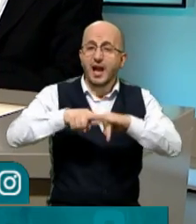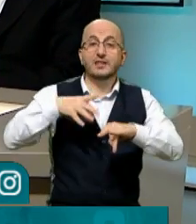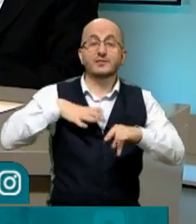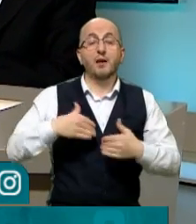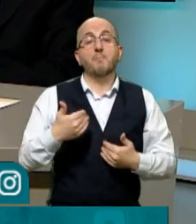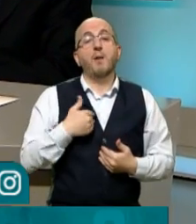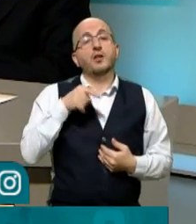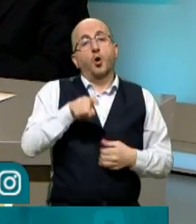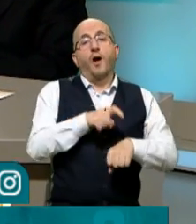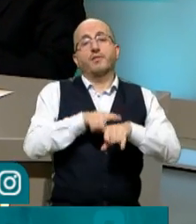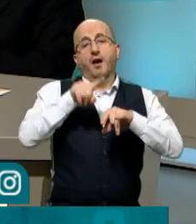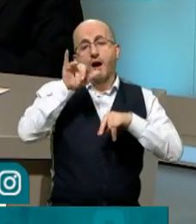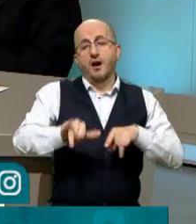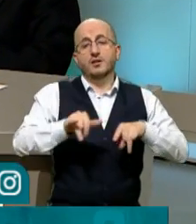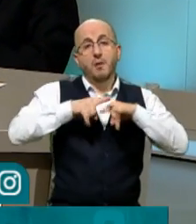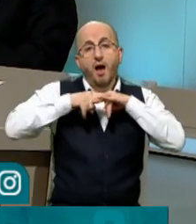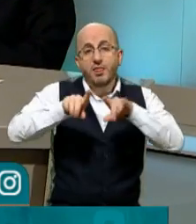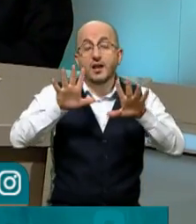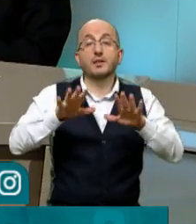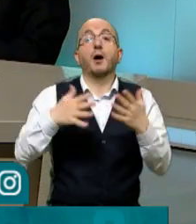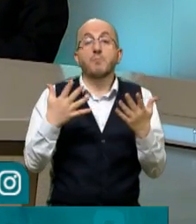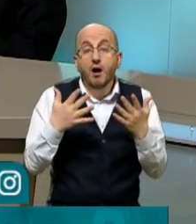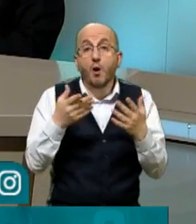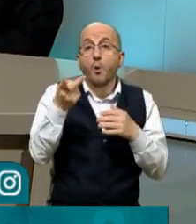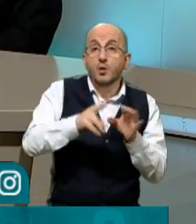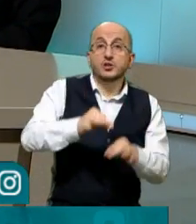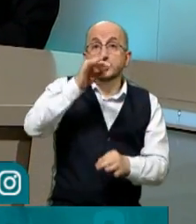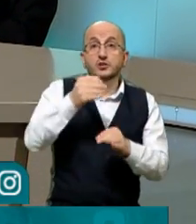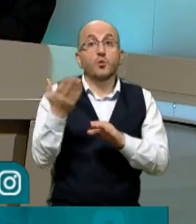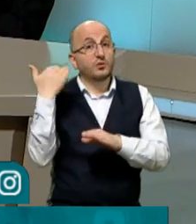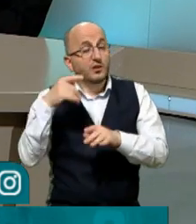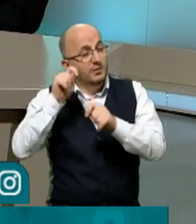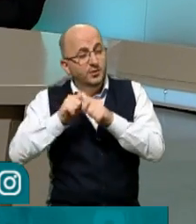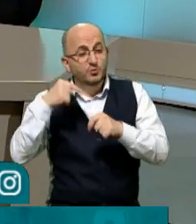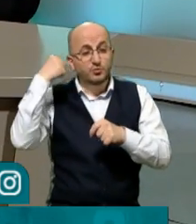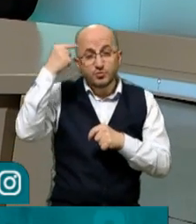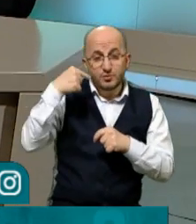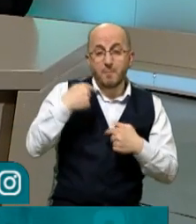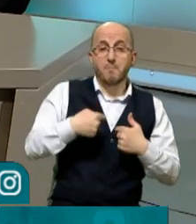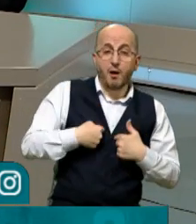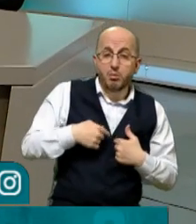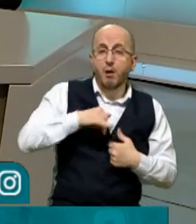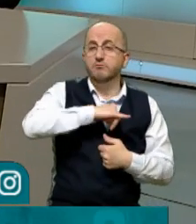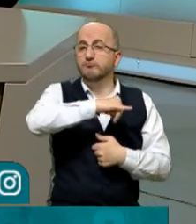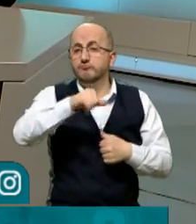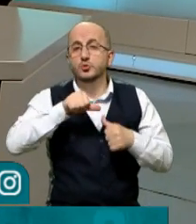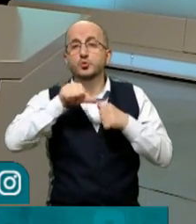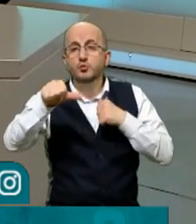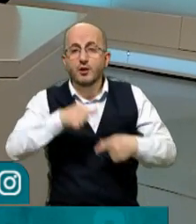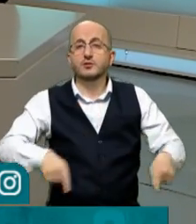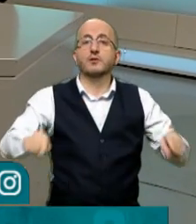an hakkımı helal ettim ama ölen kişinin hayatta yaptıklarını düşündükten sonra gerek bana gerekse yakın ve uzak